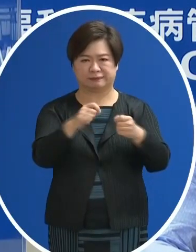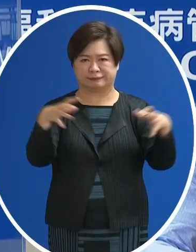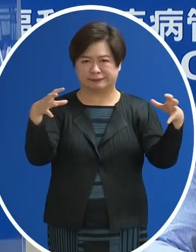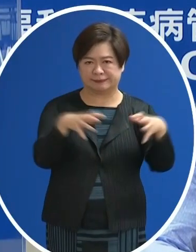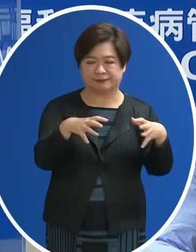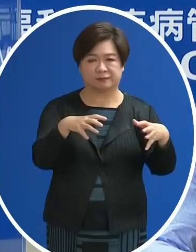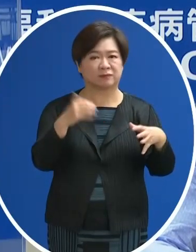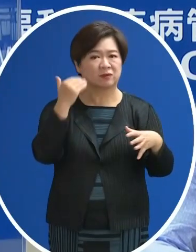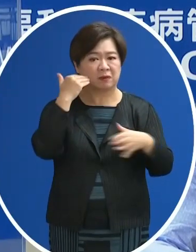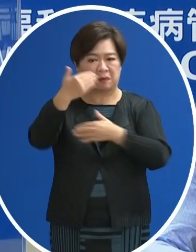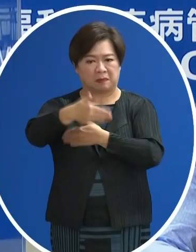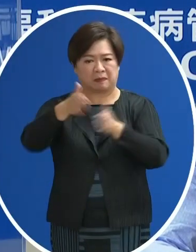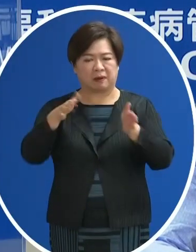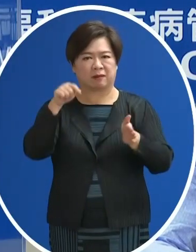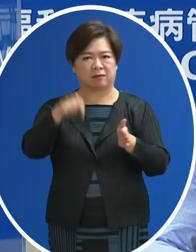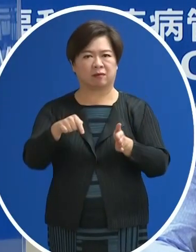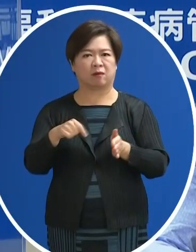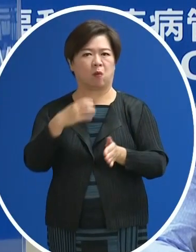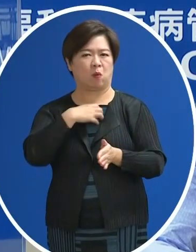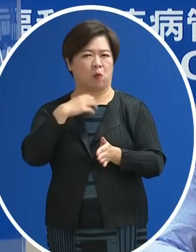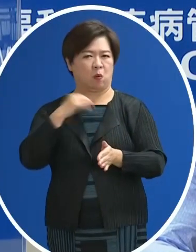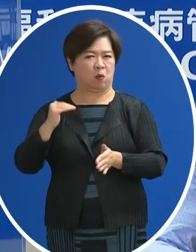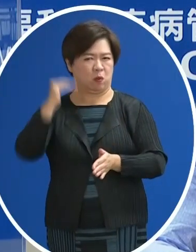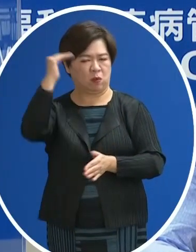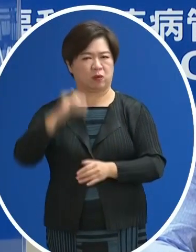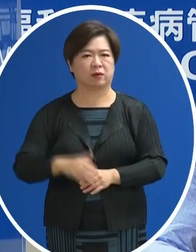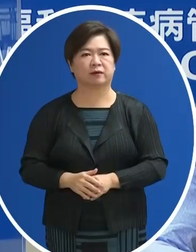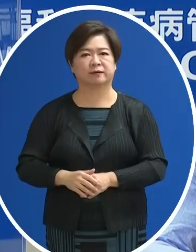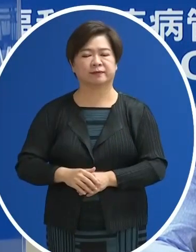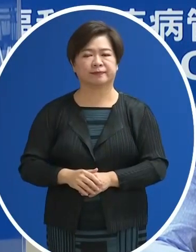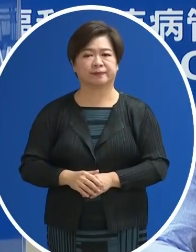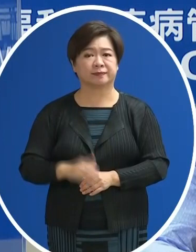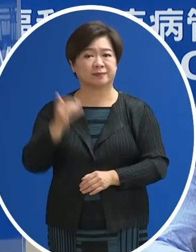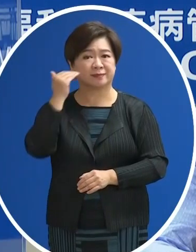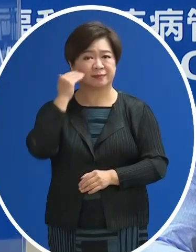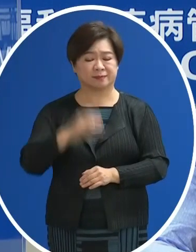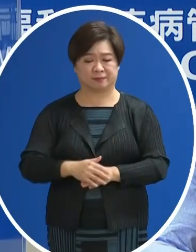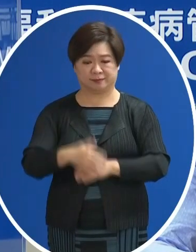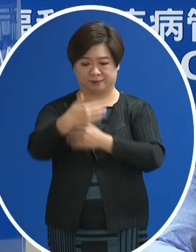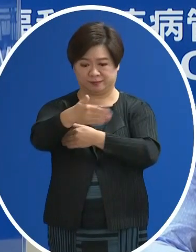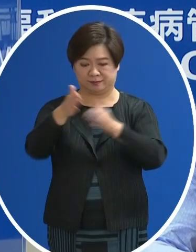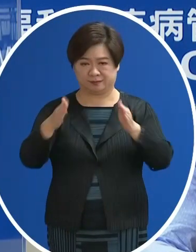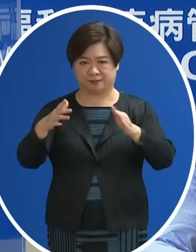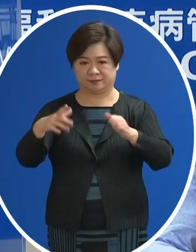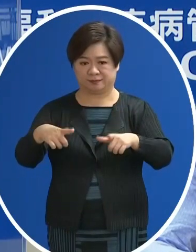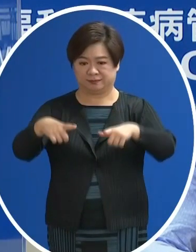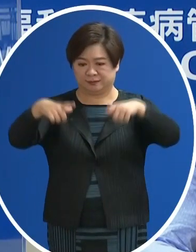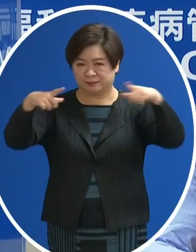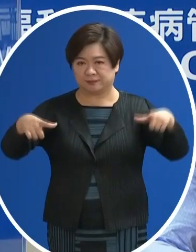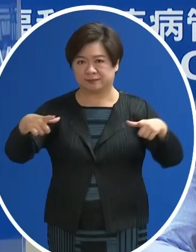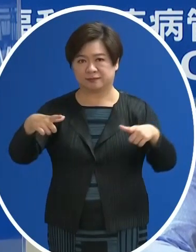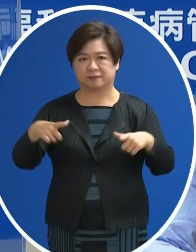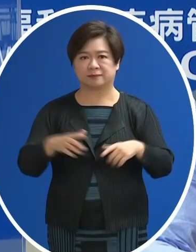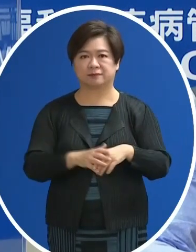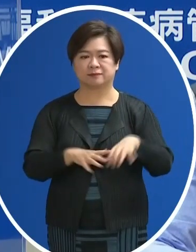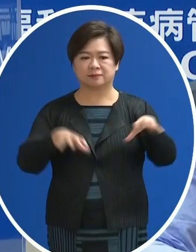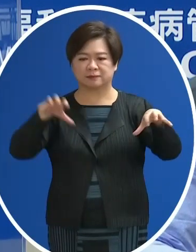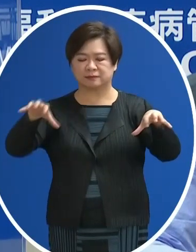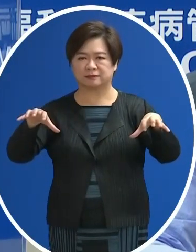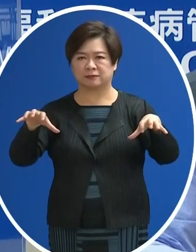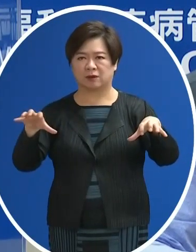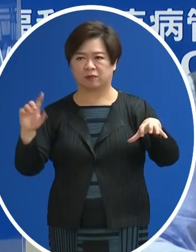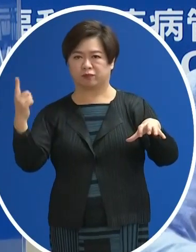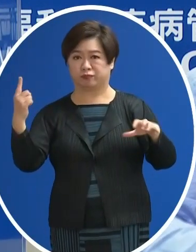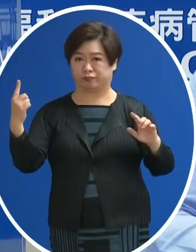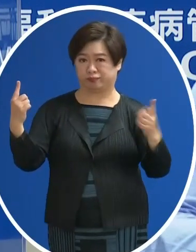的就会列为风险人员。然后当在其他的病室或同病房再多一个病例的时候，那我们就会